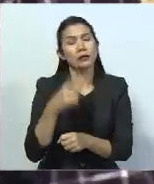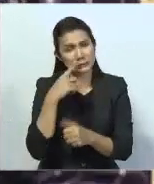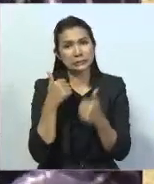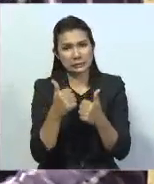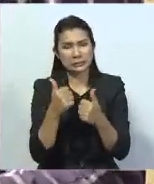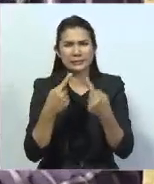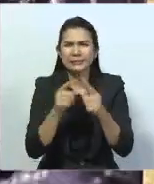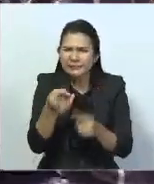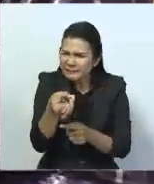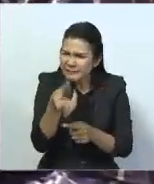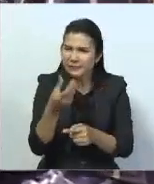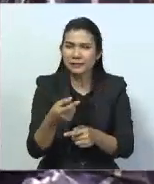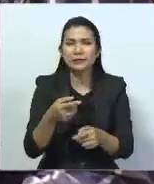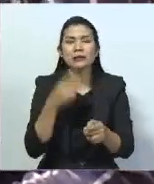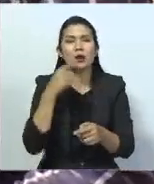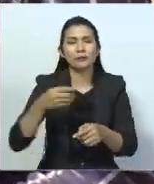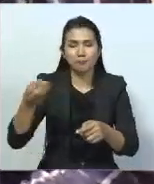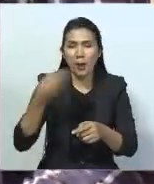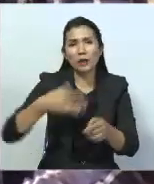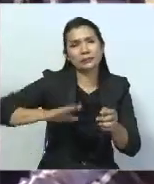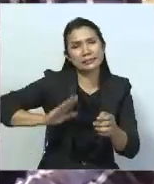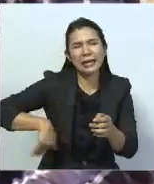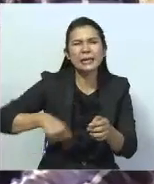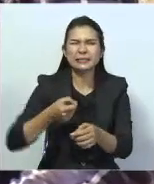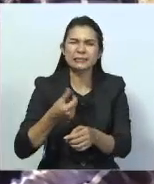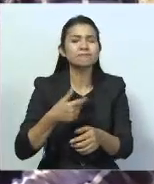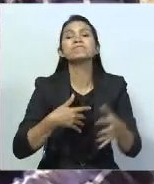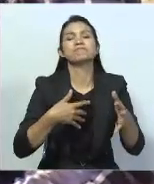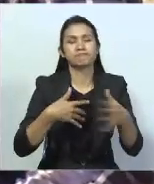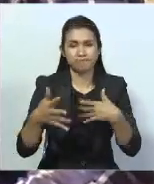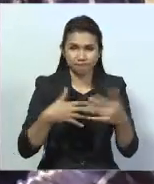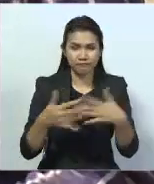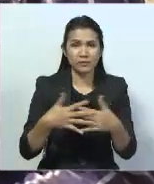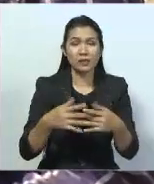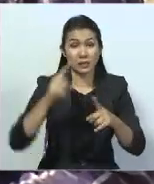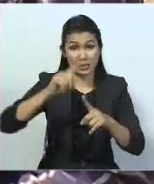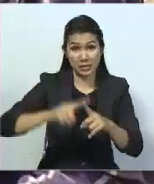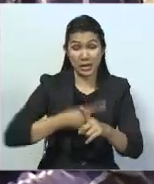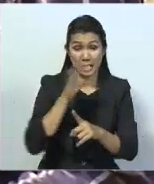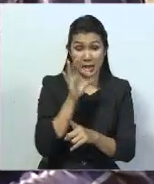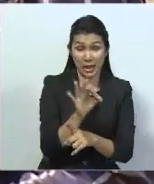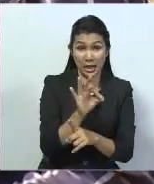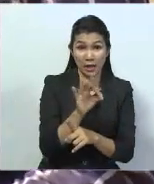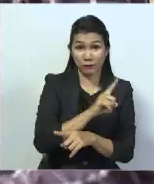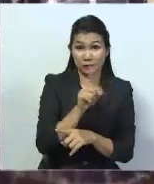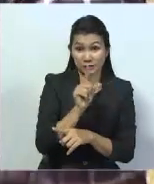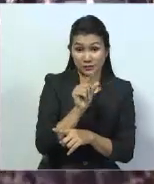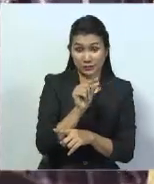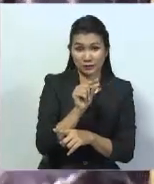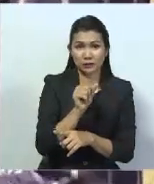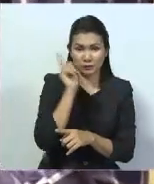ต่เสียนิดเดียวคือช้าไปนิดนึงอย่างไรก็แล้วแต่นะกันยาเนี่ยวันที่20กันยาเนี่ย